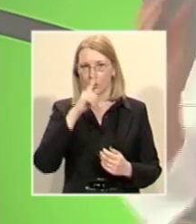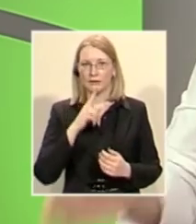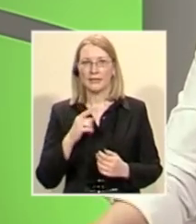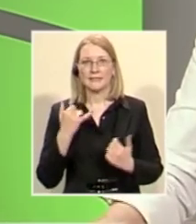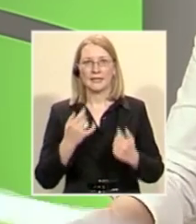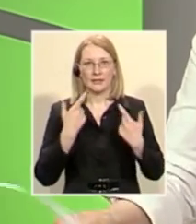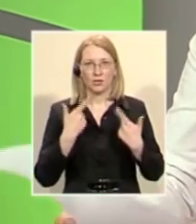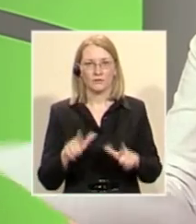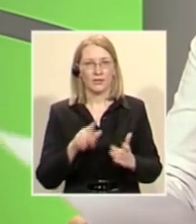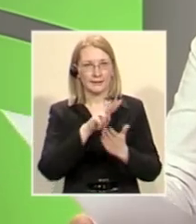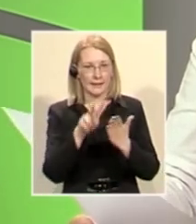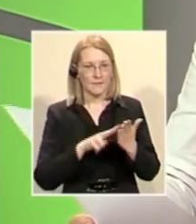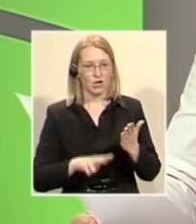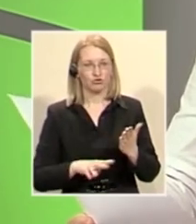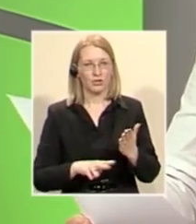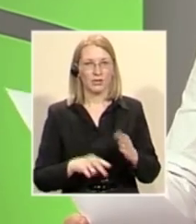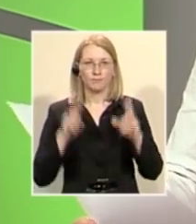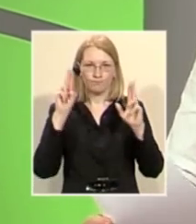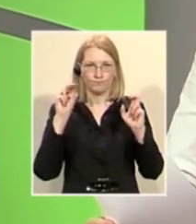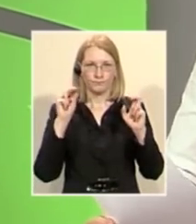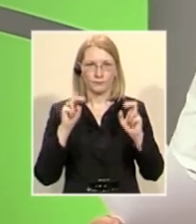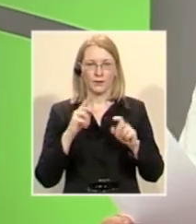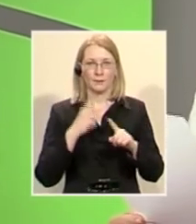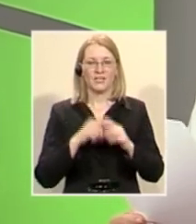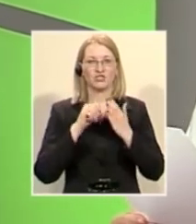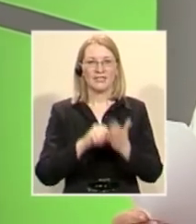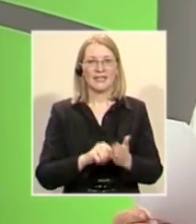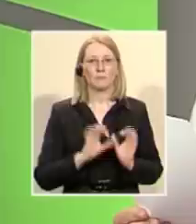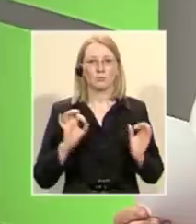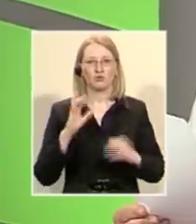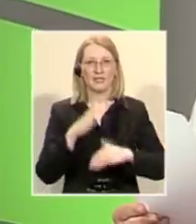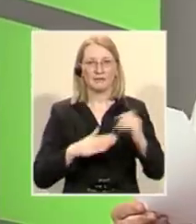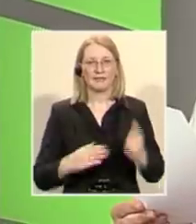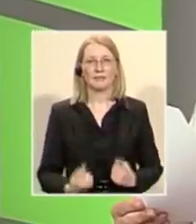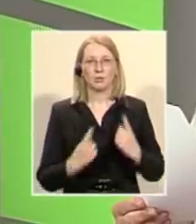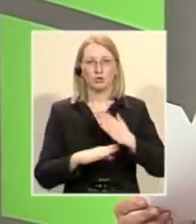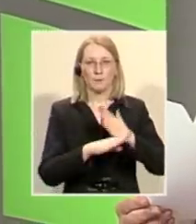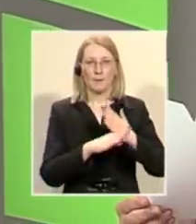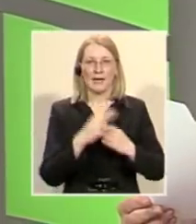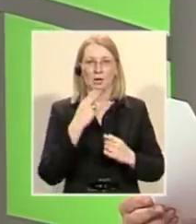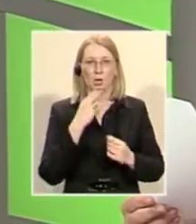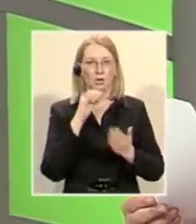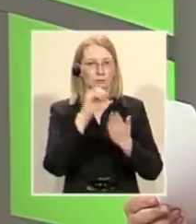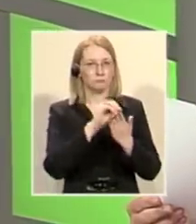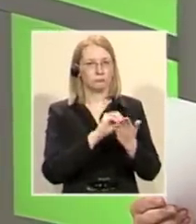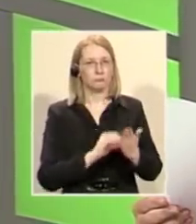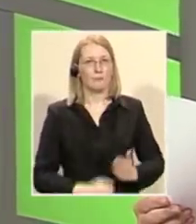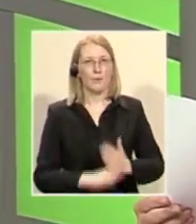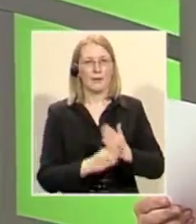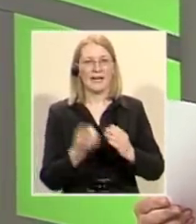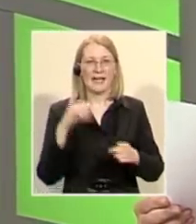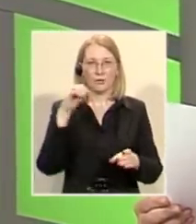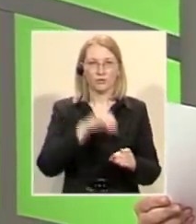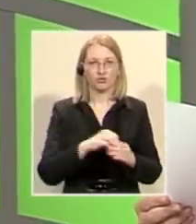pročitam. Dakle, ovako su nam rekli, upravo s ciljem poboljšanja kvalitete postojećih pomagala koji se nalaze na popisu pomagala, ali i